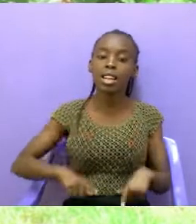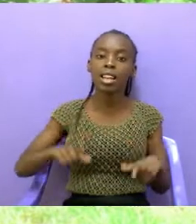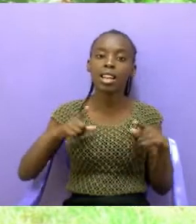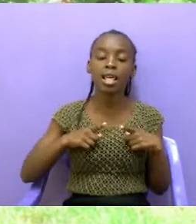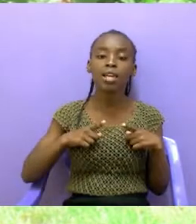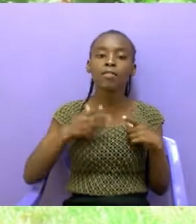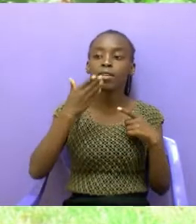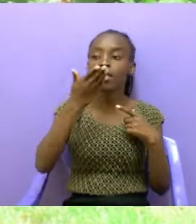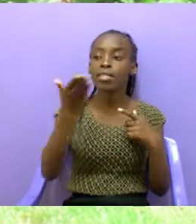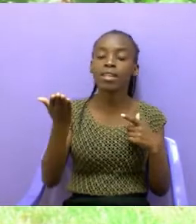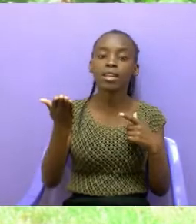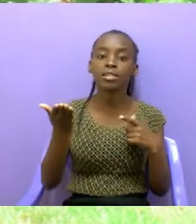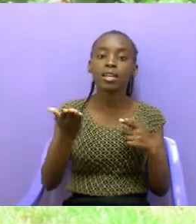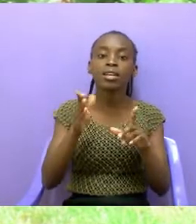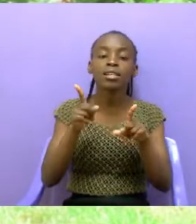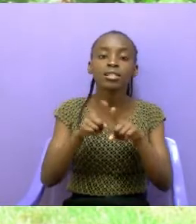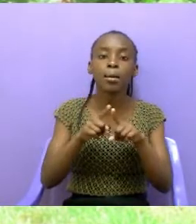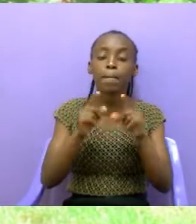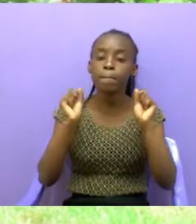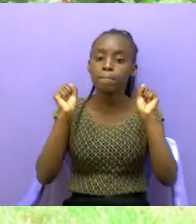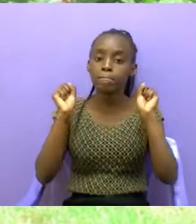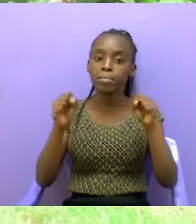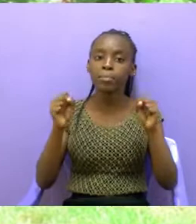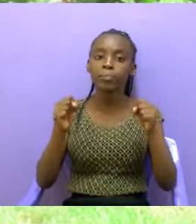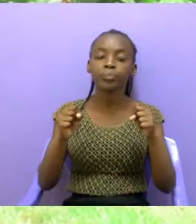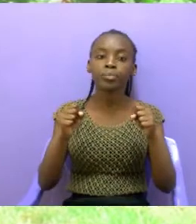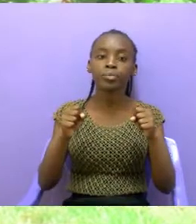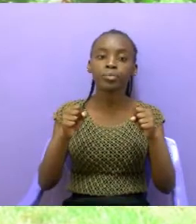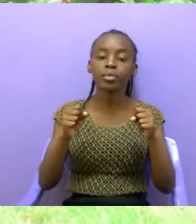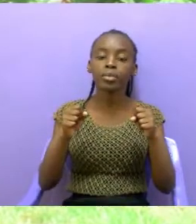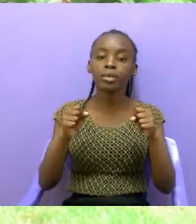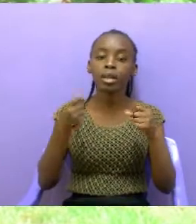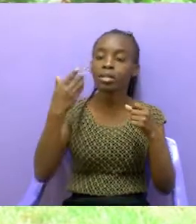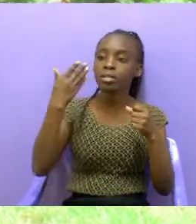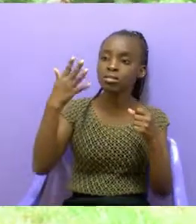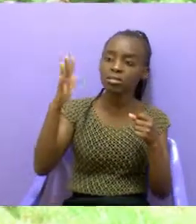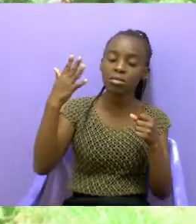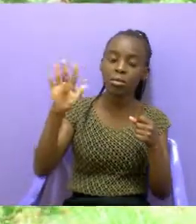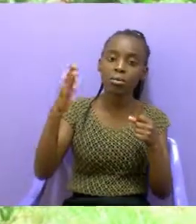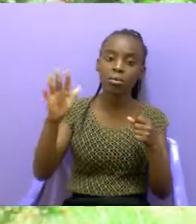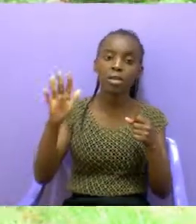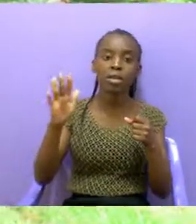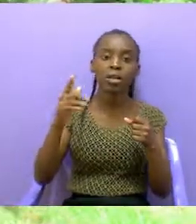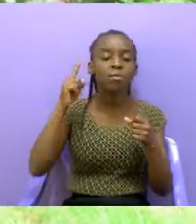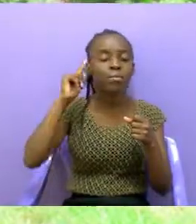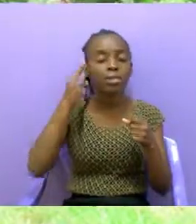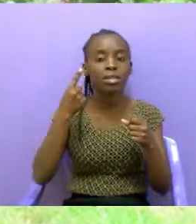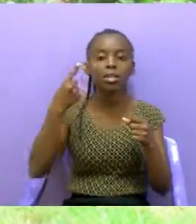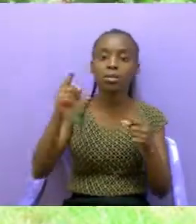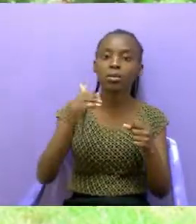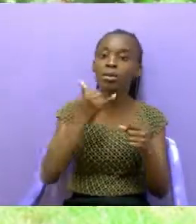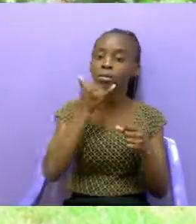katika maisha yao, ya kwamba asipotee hata mmoja ambaye atafikiri kuenda katika inji ya Moabu ili akaweze